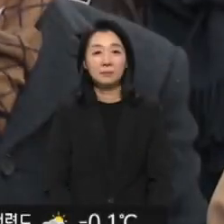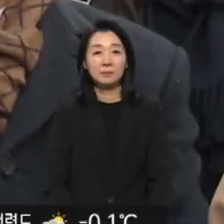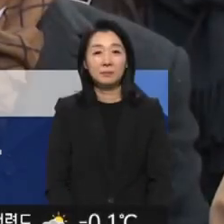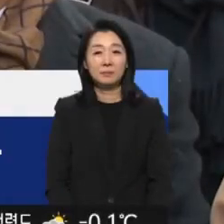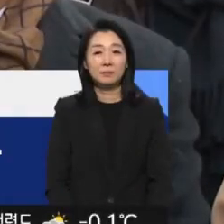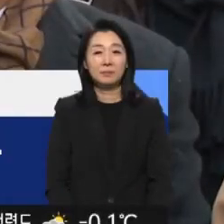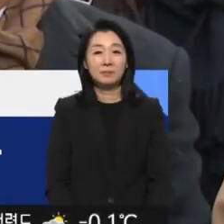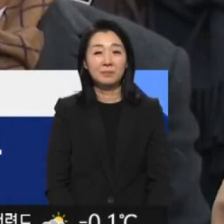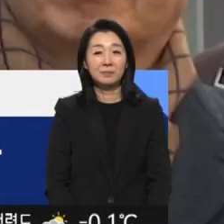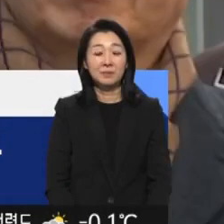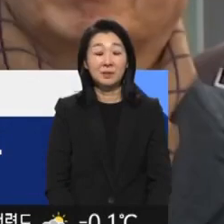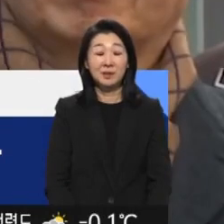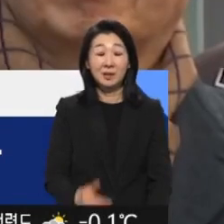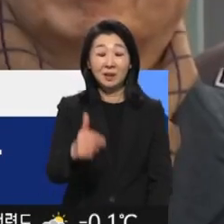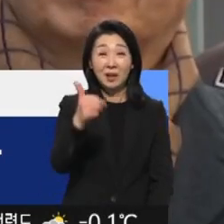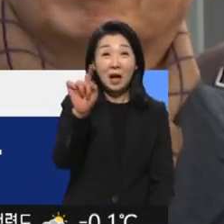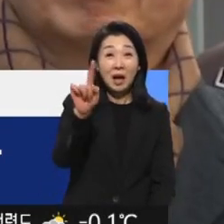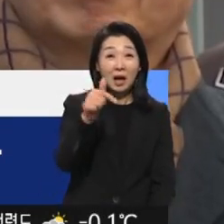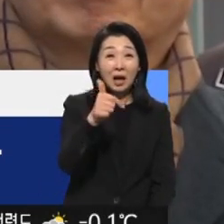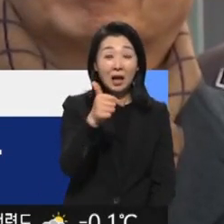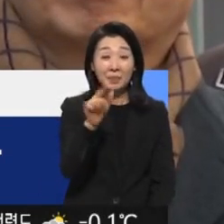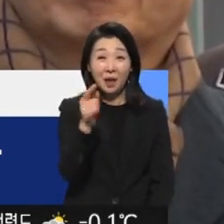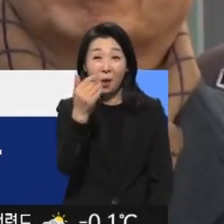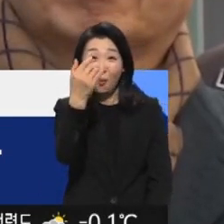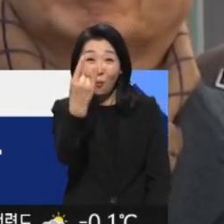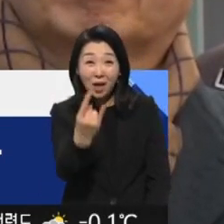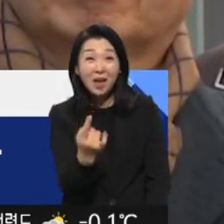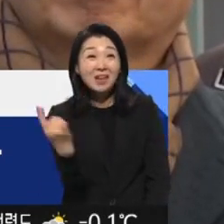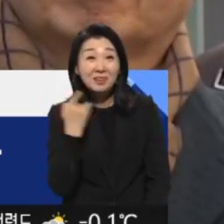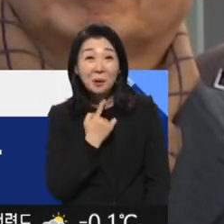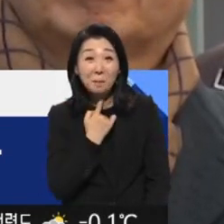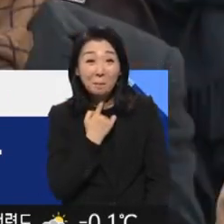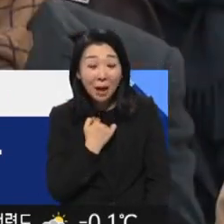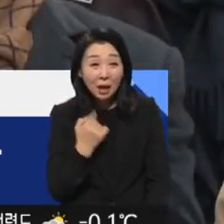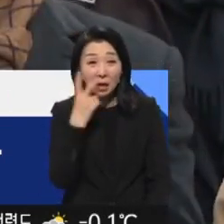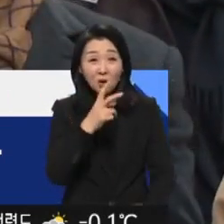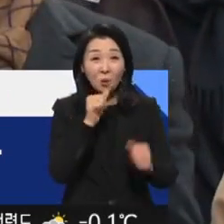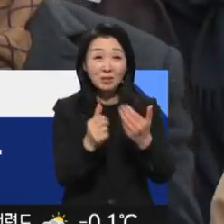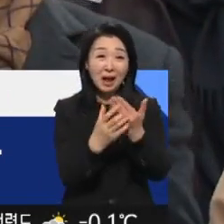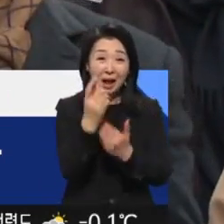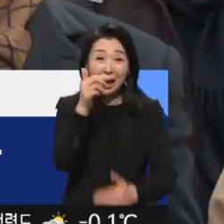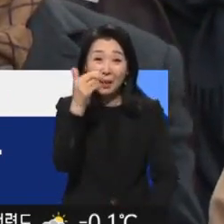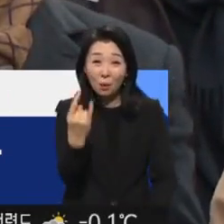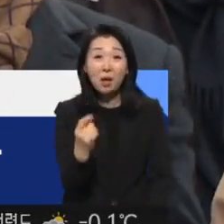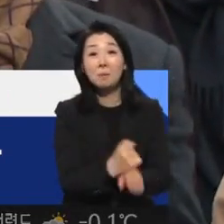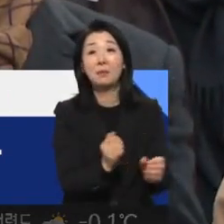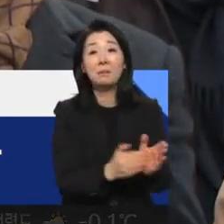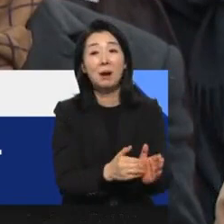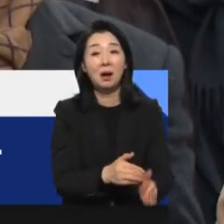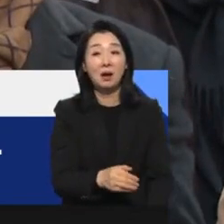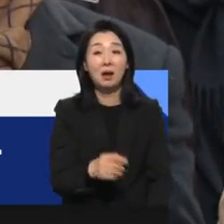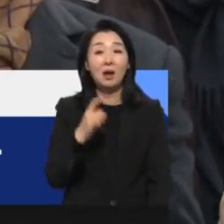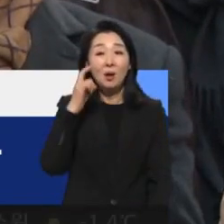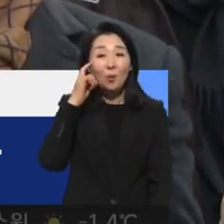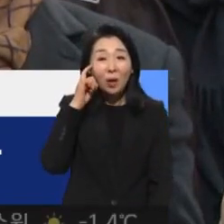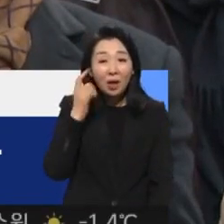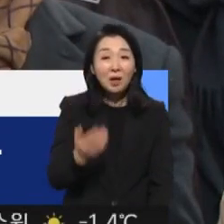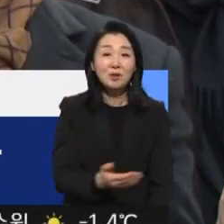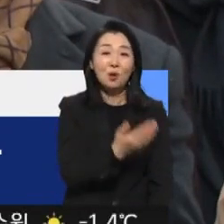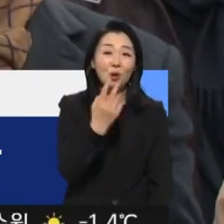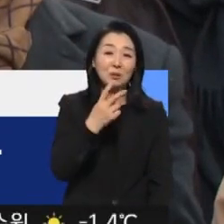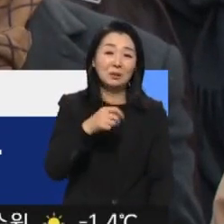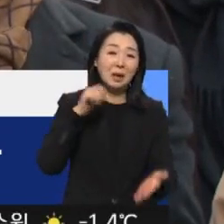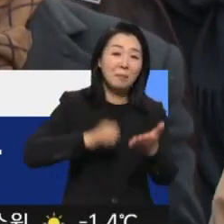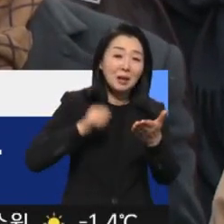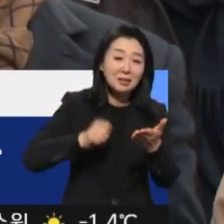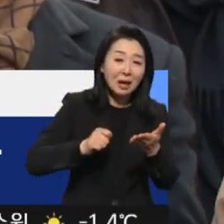하나회 들어보셨습니까? 지금 검찰 하나회 만드는 거 아닙니까, 여러분? 판검사 관련 포기하고 시민운동을